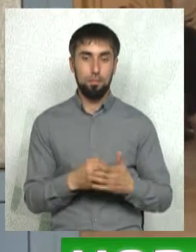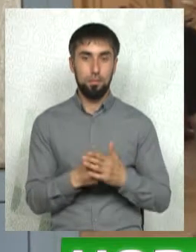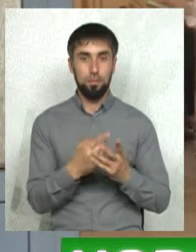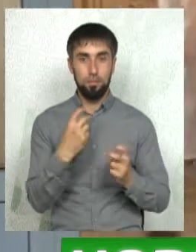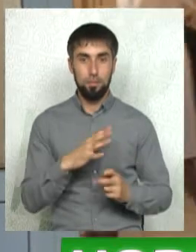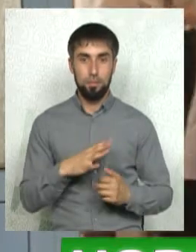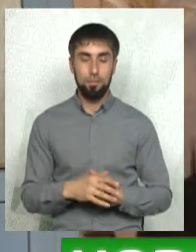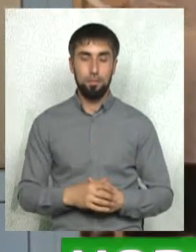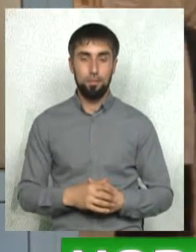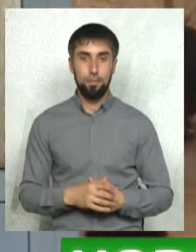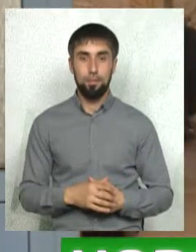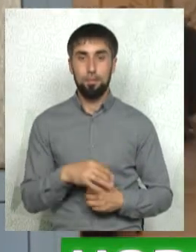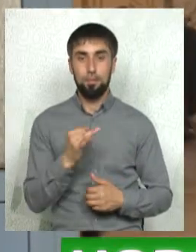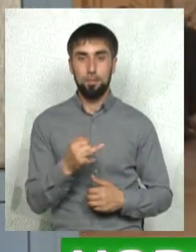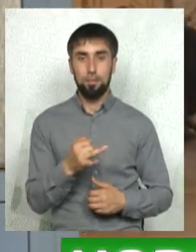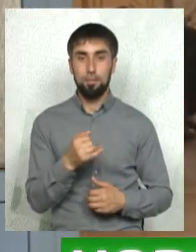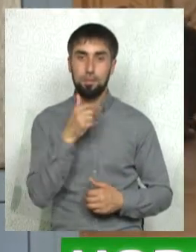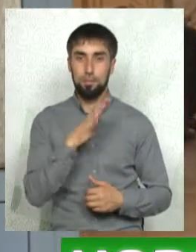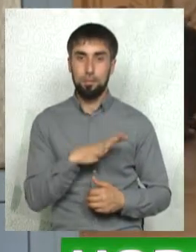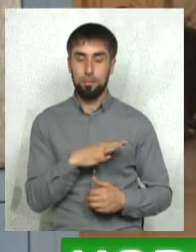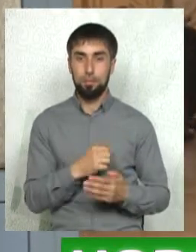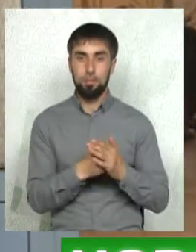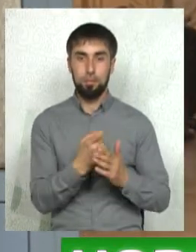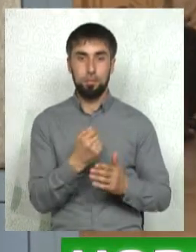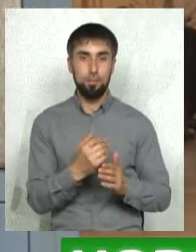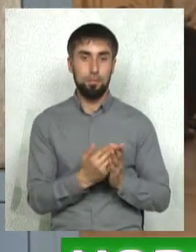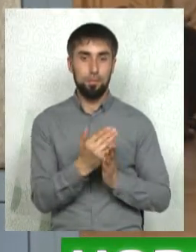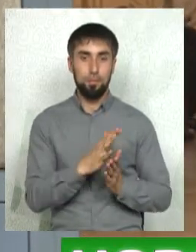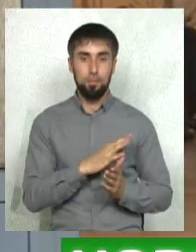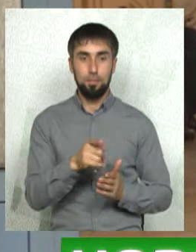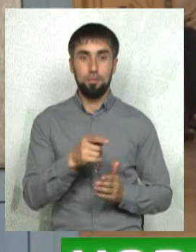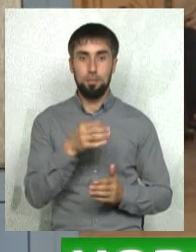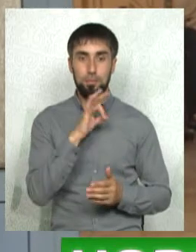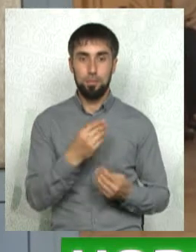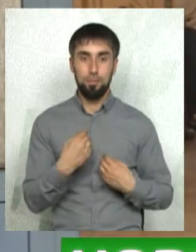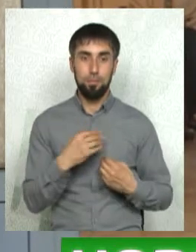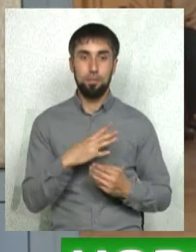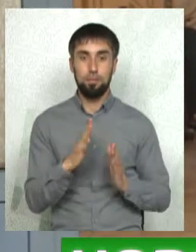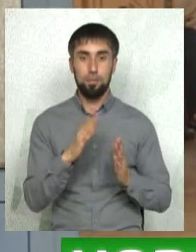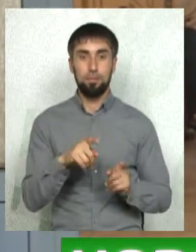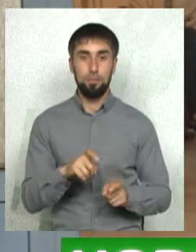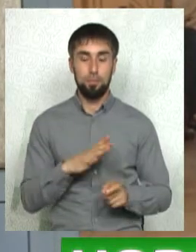кажет. Если давление лакнулось, таблетки, калидуре ахен вегал.